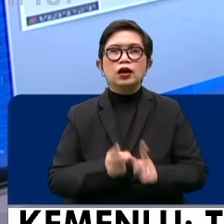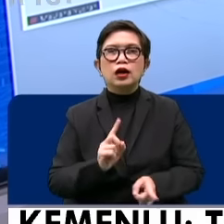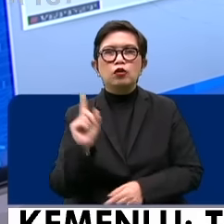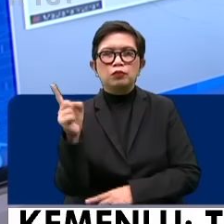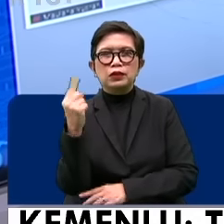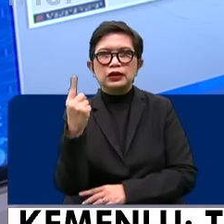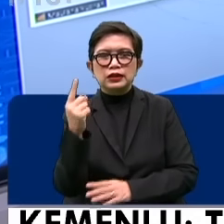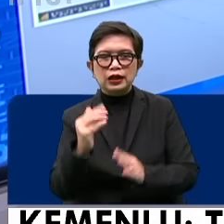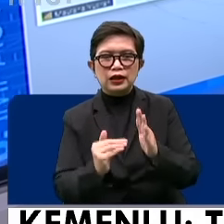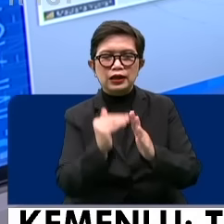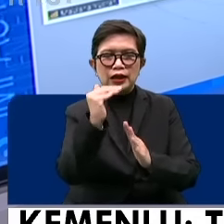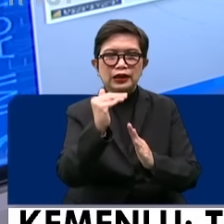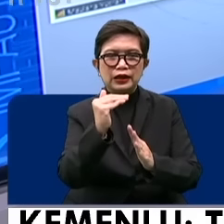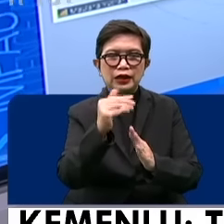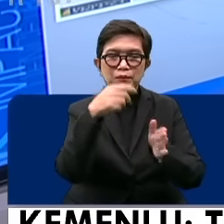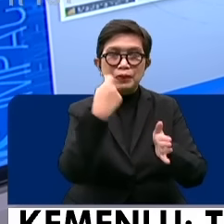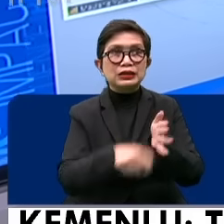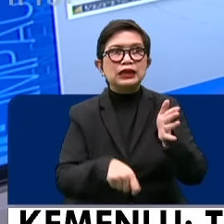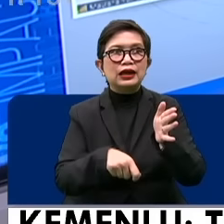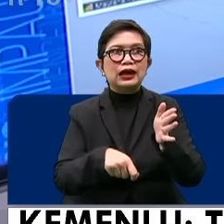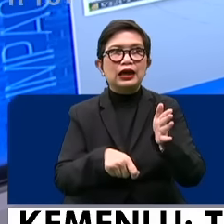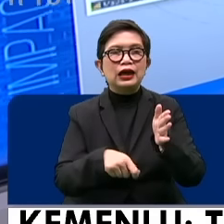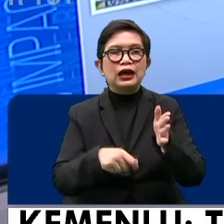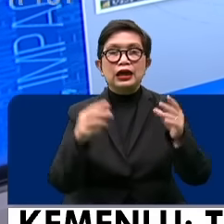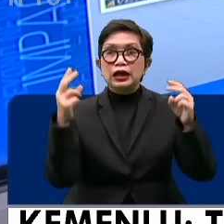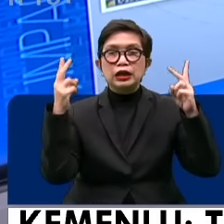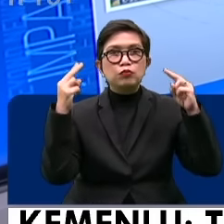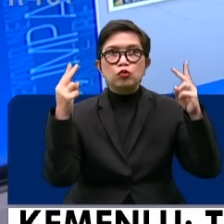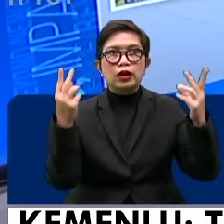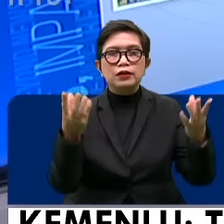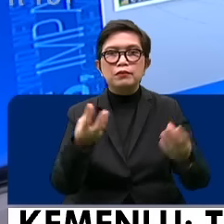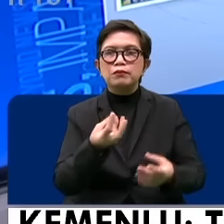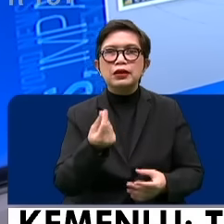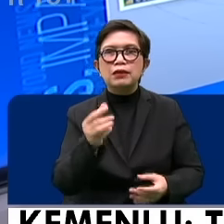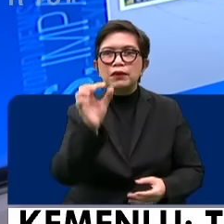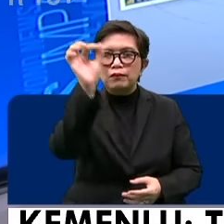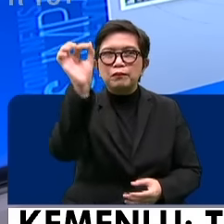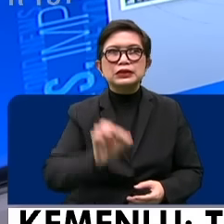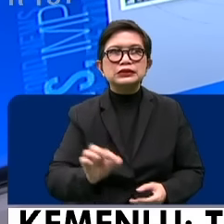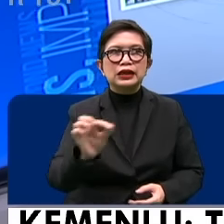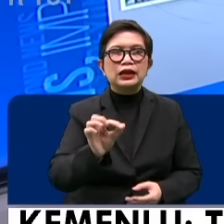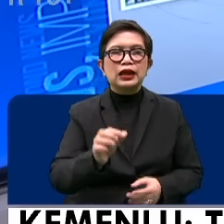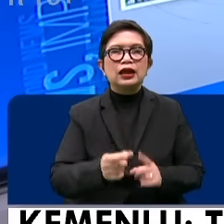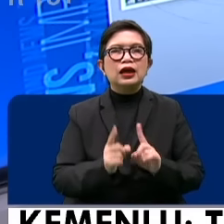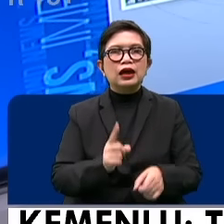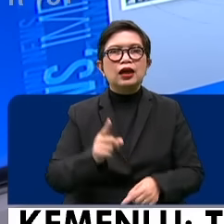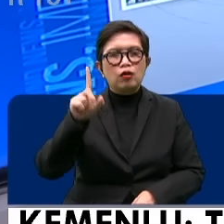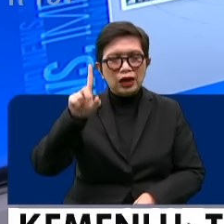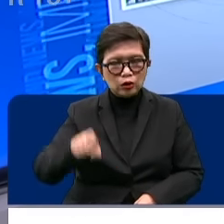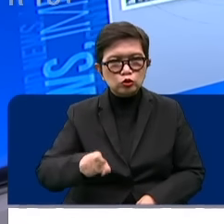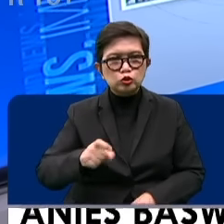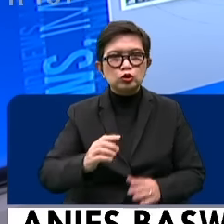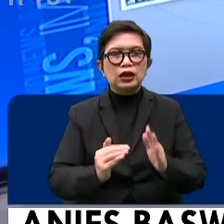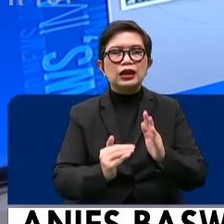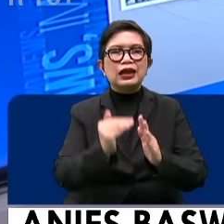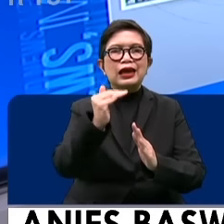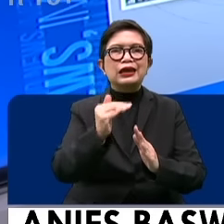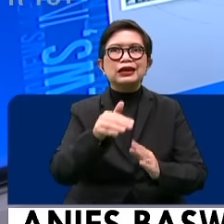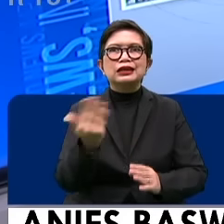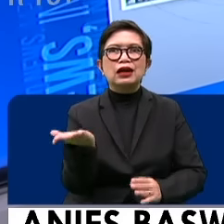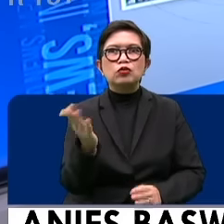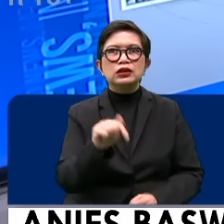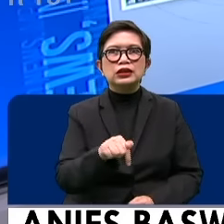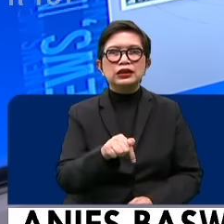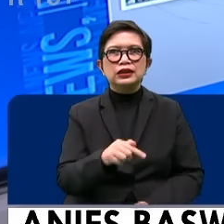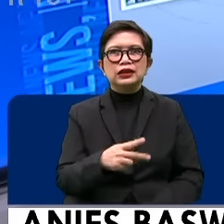pajak barang dan jasa tertentu itu, pajak hiburan, itu berapa persen kalau memang harus naik tahun ini, Pak?